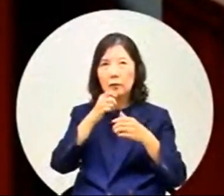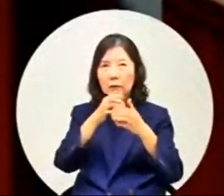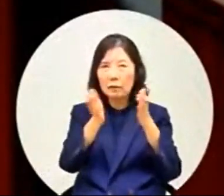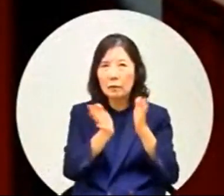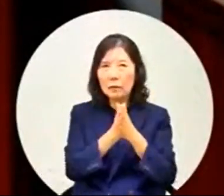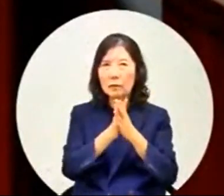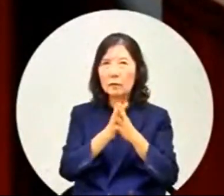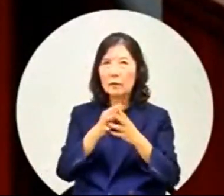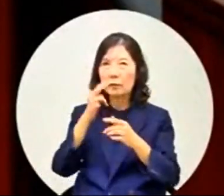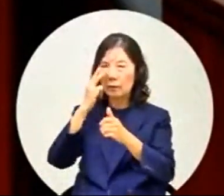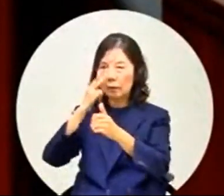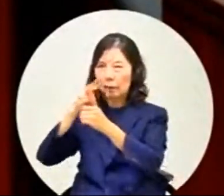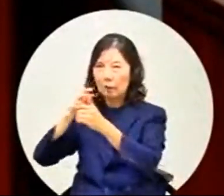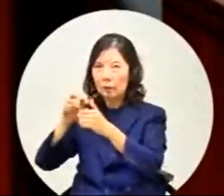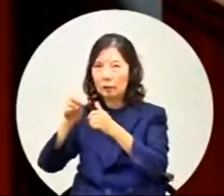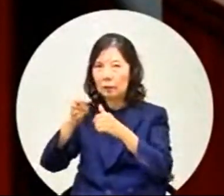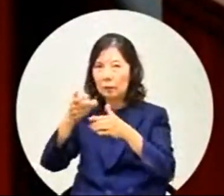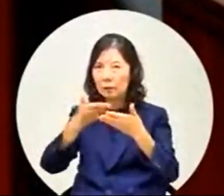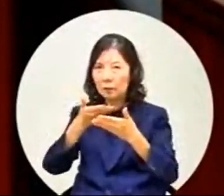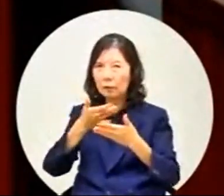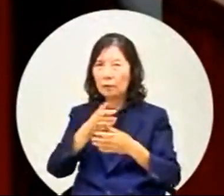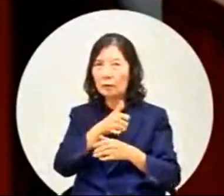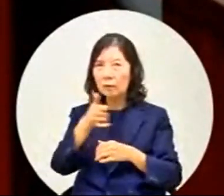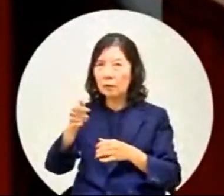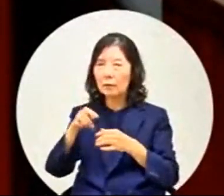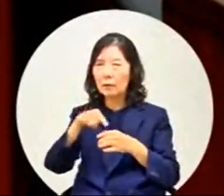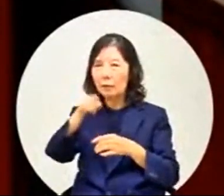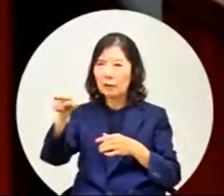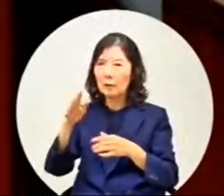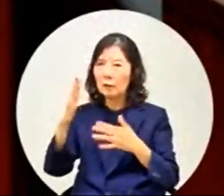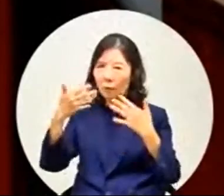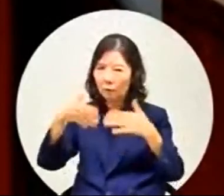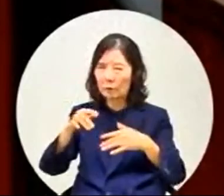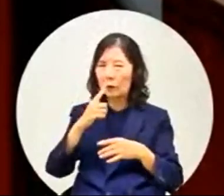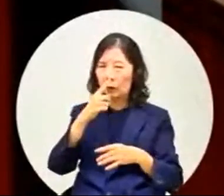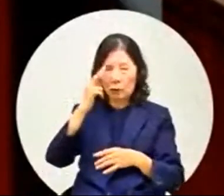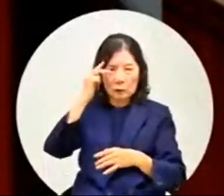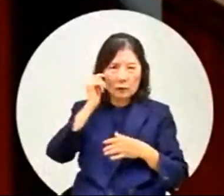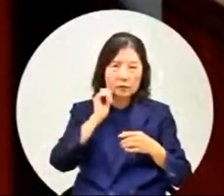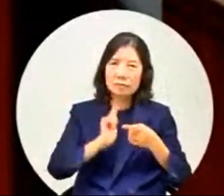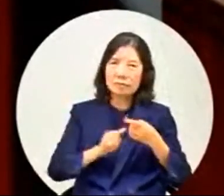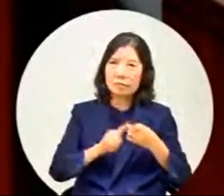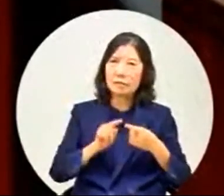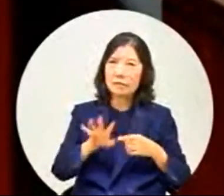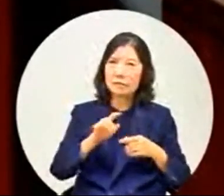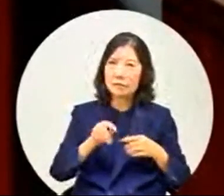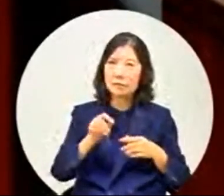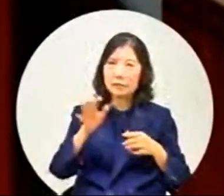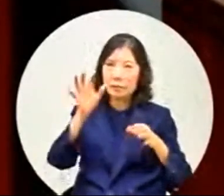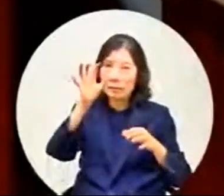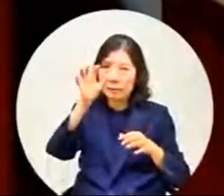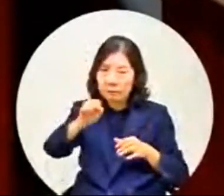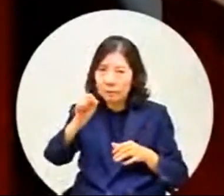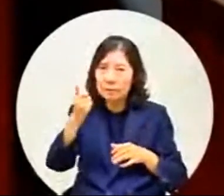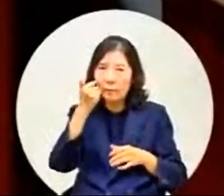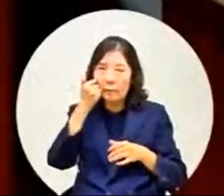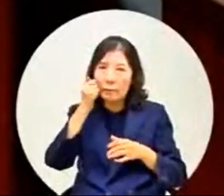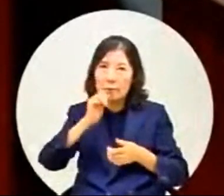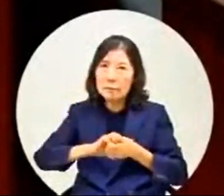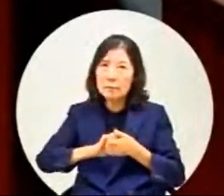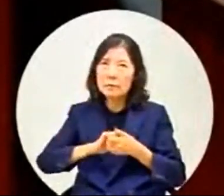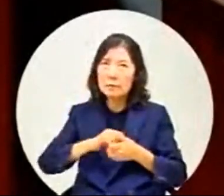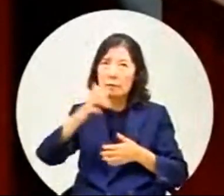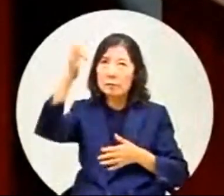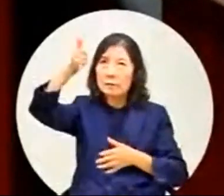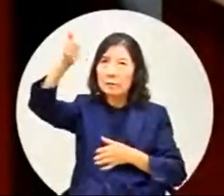公务人员哦，说是他们有问题。那其实本席觉得不是的，我们现在要揪出来是决策者，当初的最高